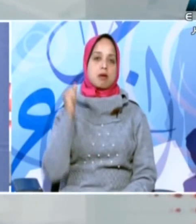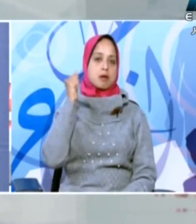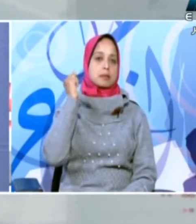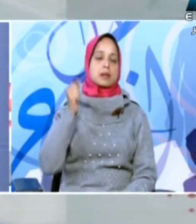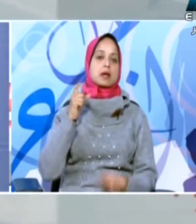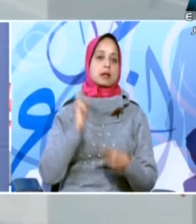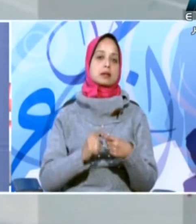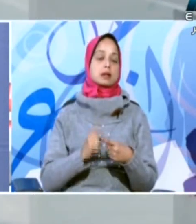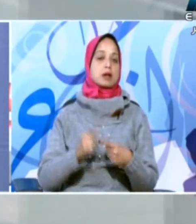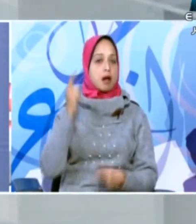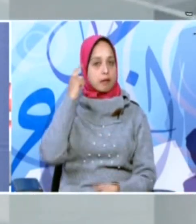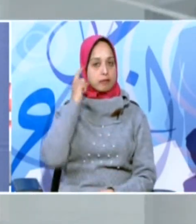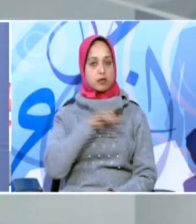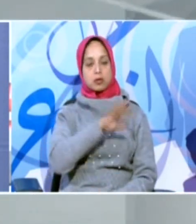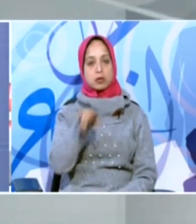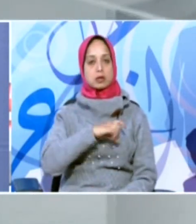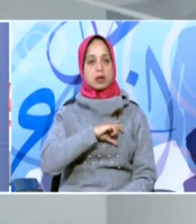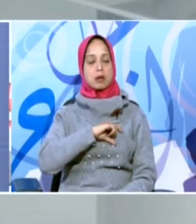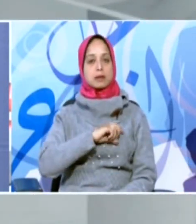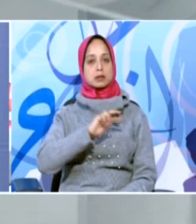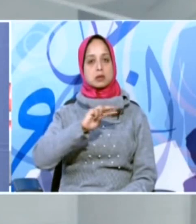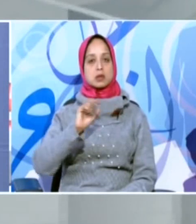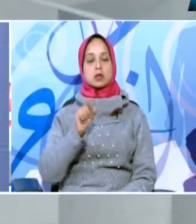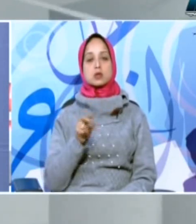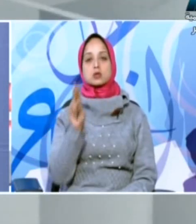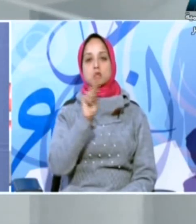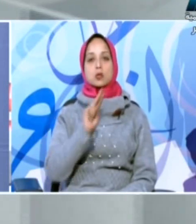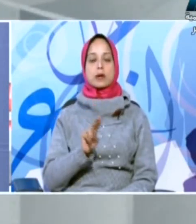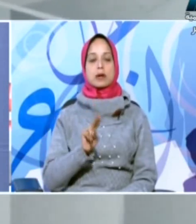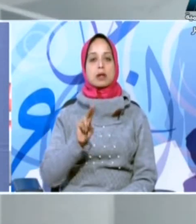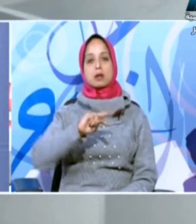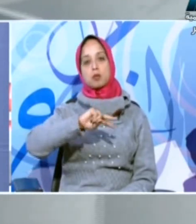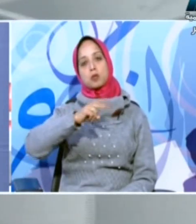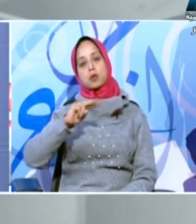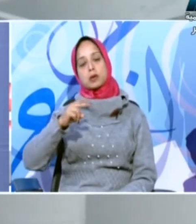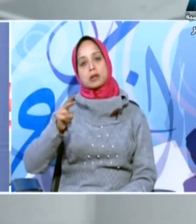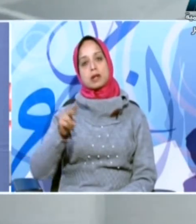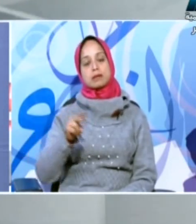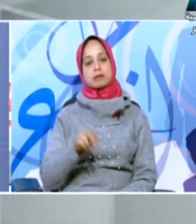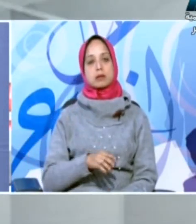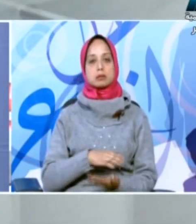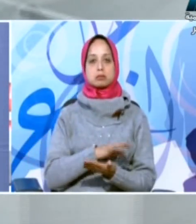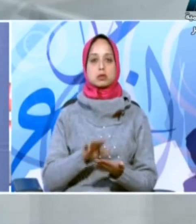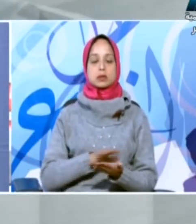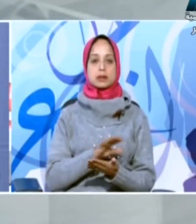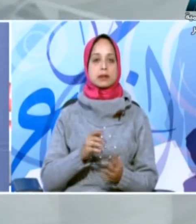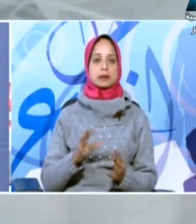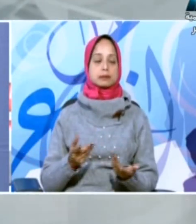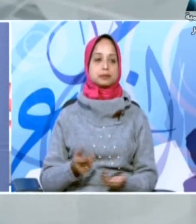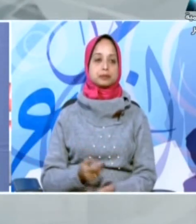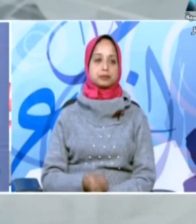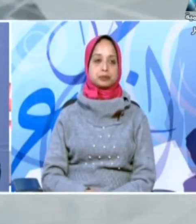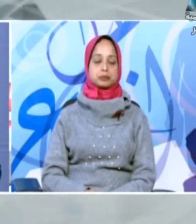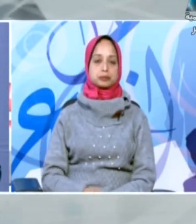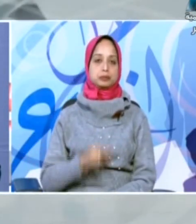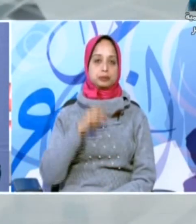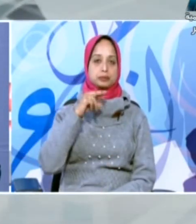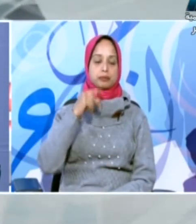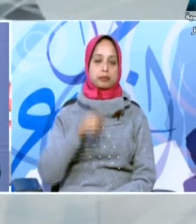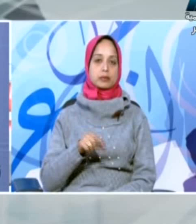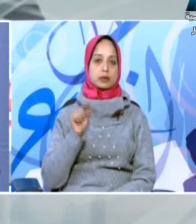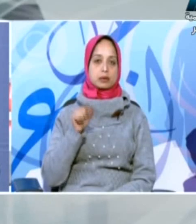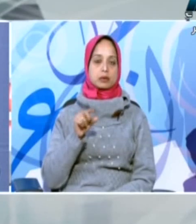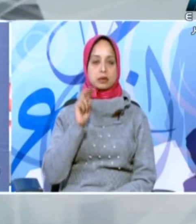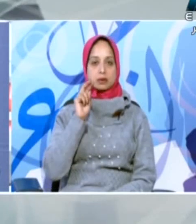محمود. طب ما أنت ممكن تقلب السؤال وتجيبه بحاجة تانية، ولو اتقلب السؤال وجاب حاجة تانية يعمل لي مشكلة. إيه هي؟ لما أقول لك هنا